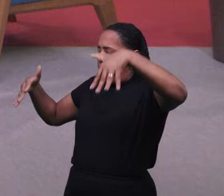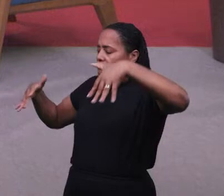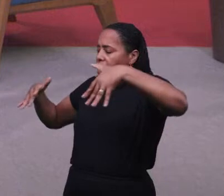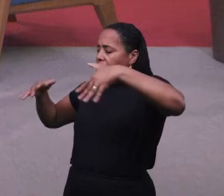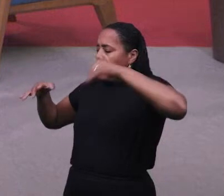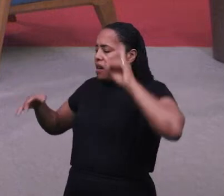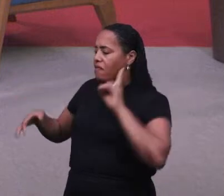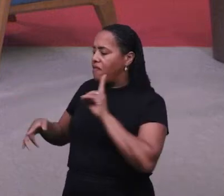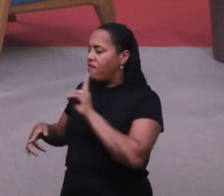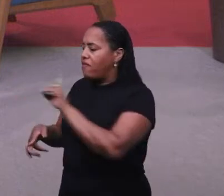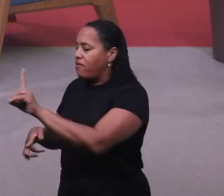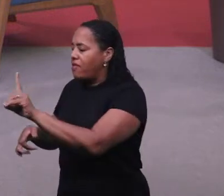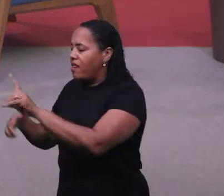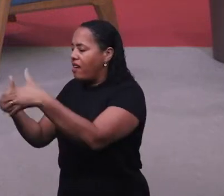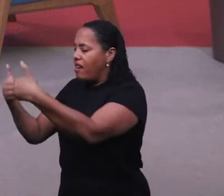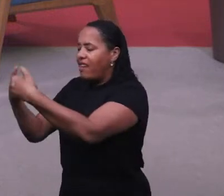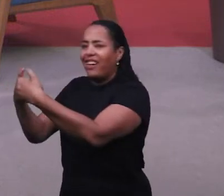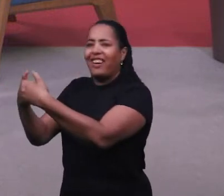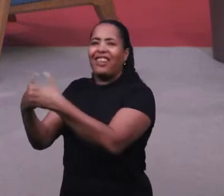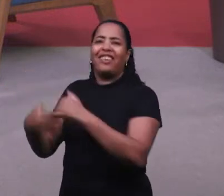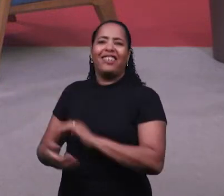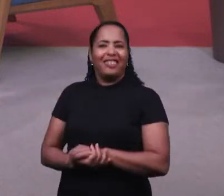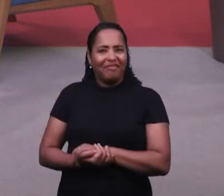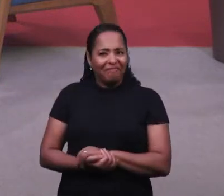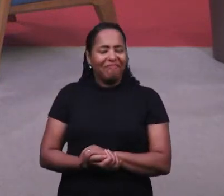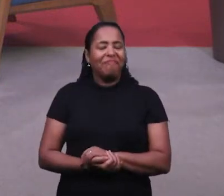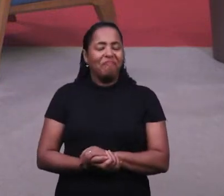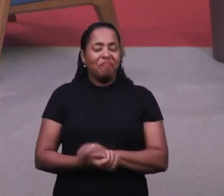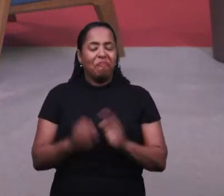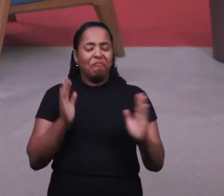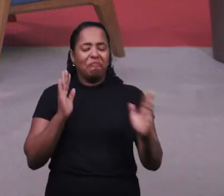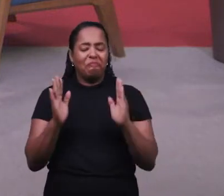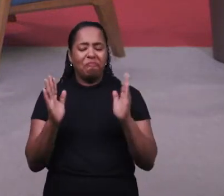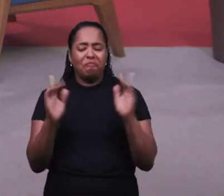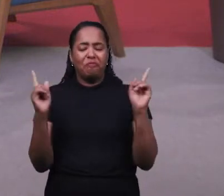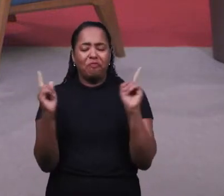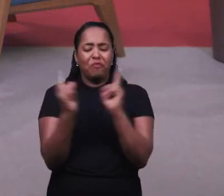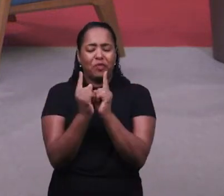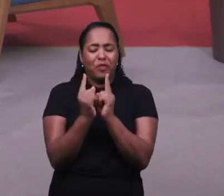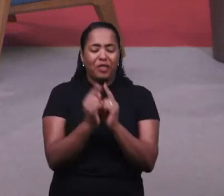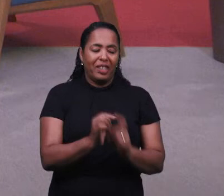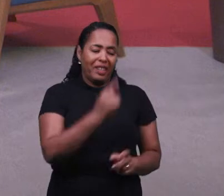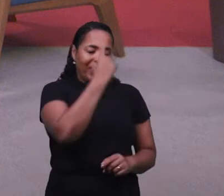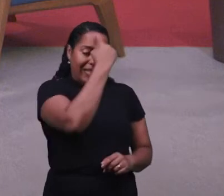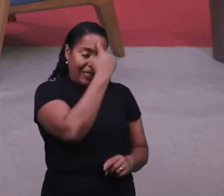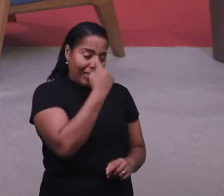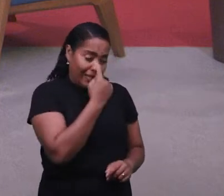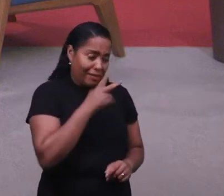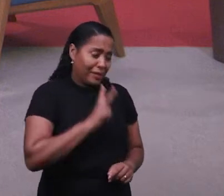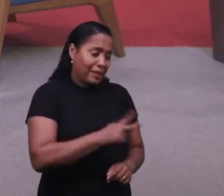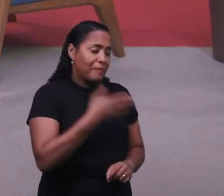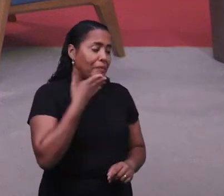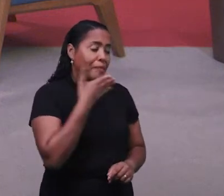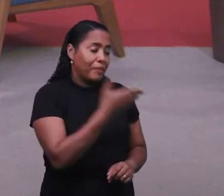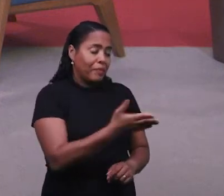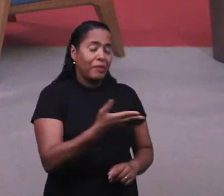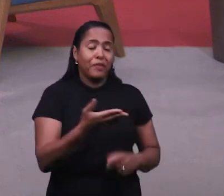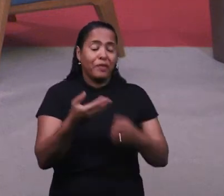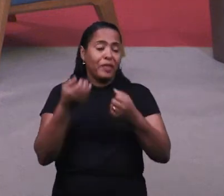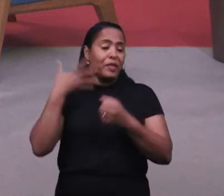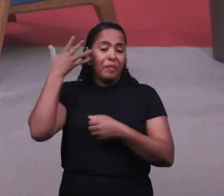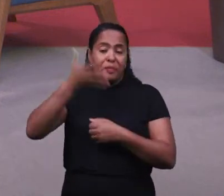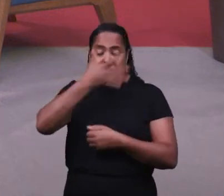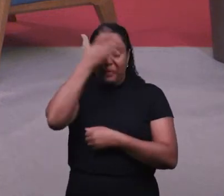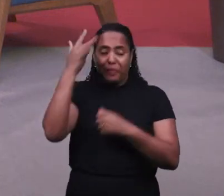donne cette communion. Gloire à Dieu. Quelle bénédiction merveilleuse. Le temps est court. Et Daniel, on demande toujours, afin